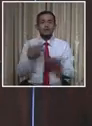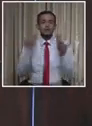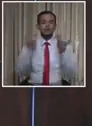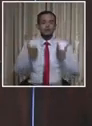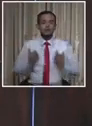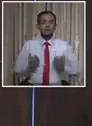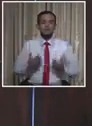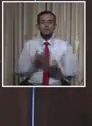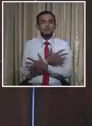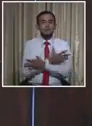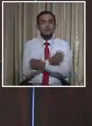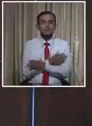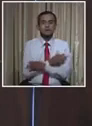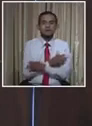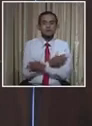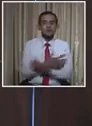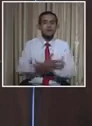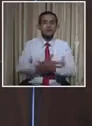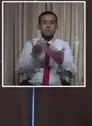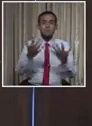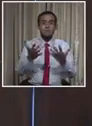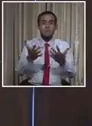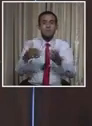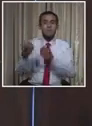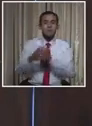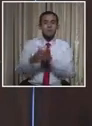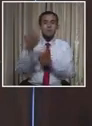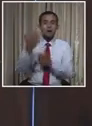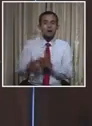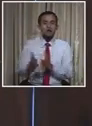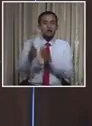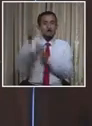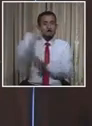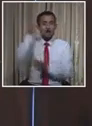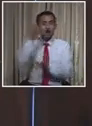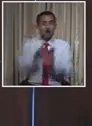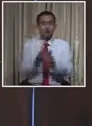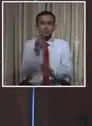දැනුණා මහා ප්‍රතිනිර්මාණයක් කළා තියෙනවා එදා ඉතිහාසයේ අවුරුදු